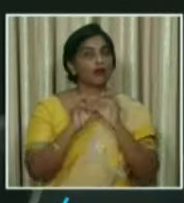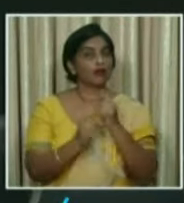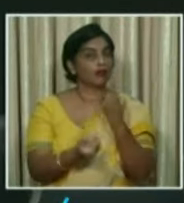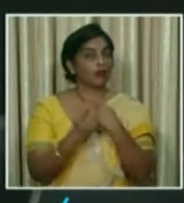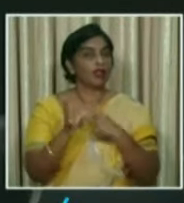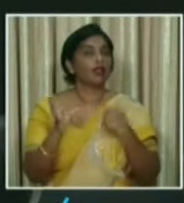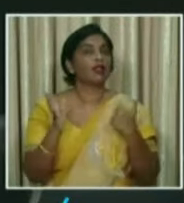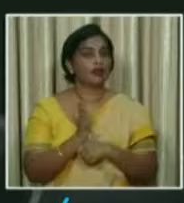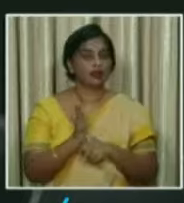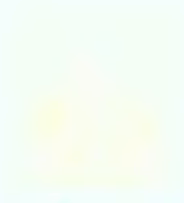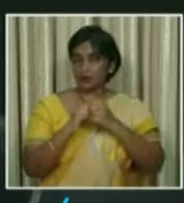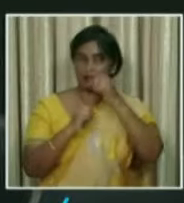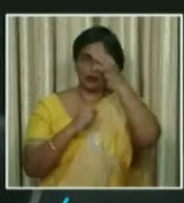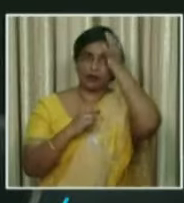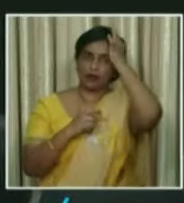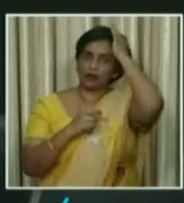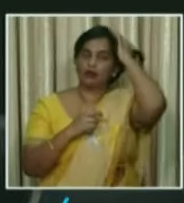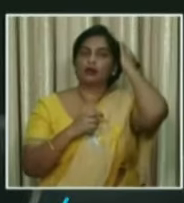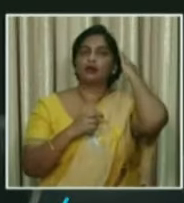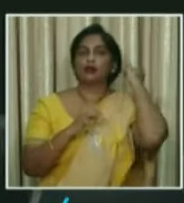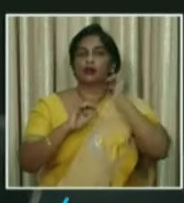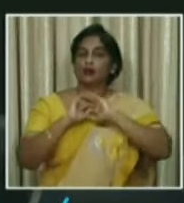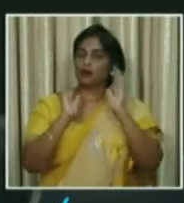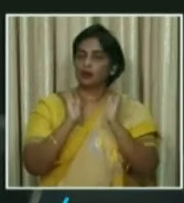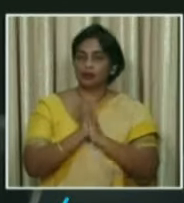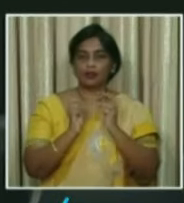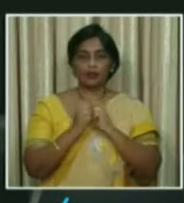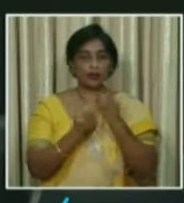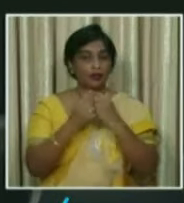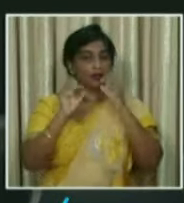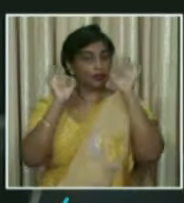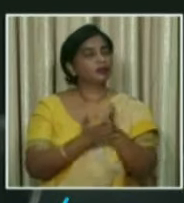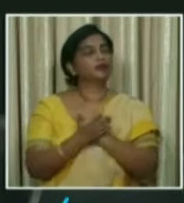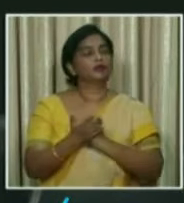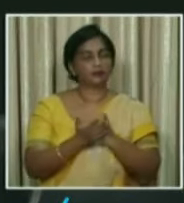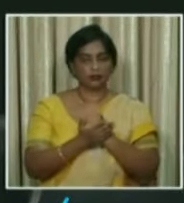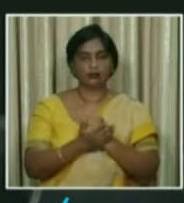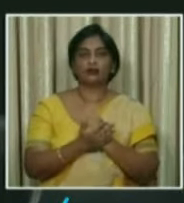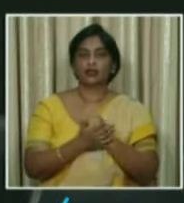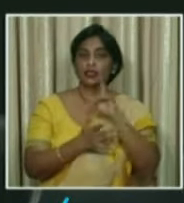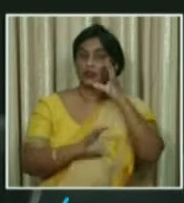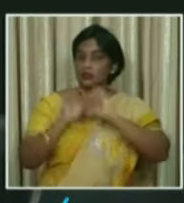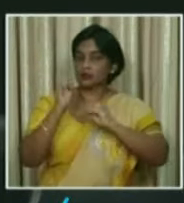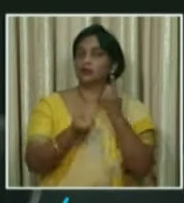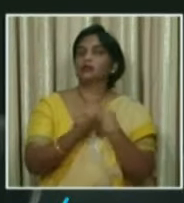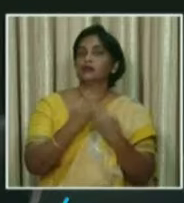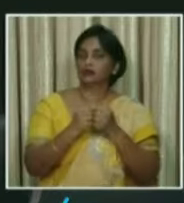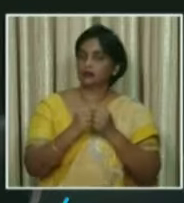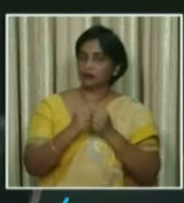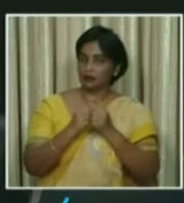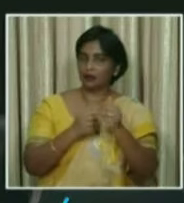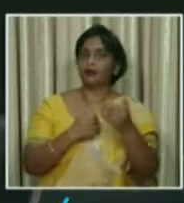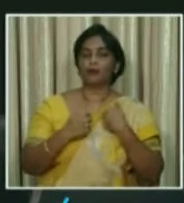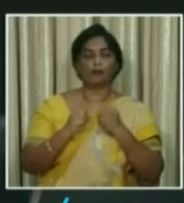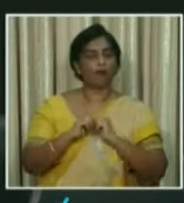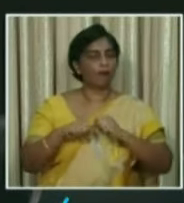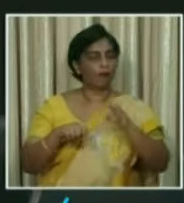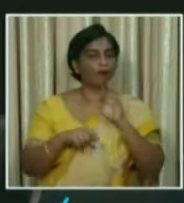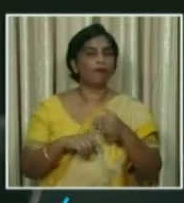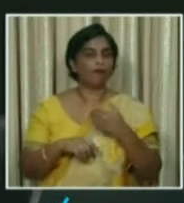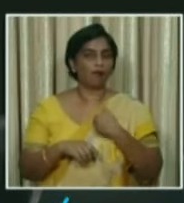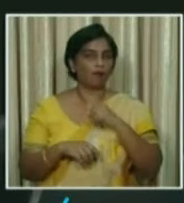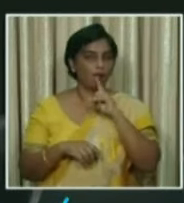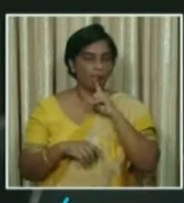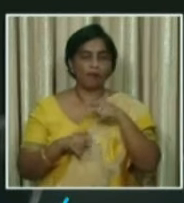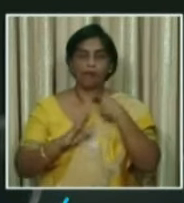පනත මේ පාර්ලිමේන්තුවට ගේනවා. සම්පූර්ණ කිසිදු නියාමනයක් නොතිබුණු සියල්ල 100% නියාමනය කරන්න අපි කටයුතු කරනවා. මම මේ කියන්න අවශ්‍ය